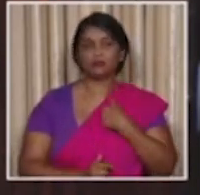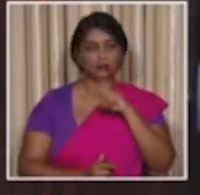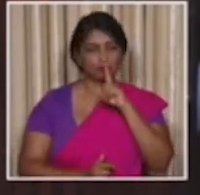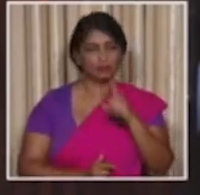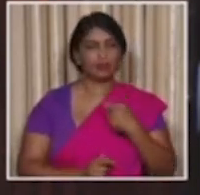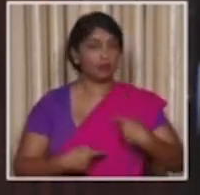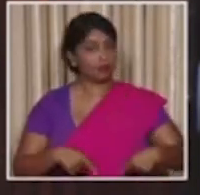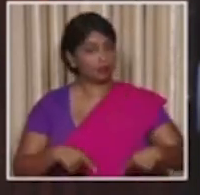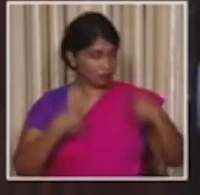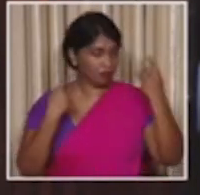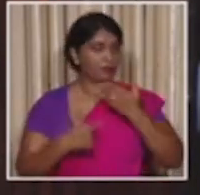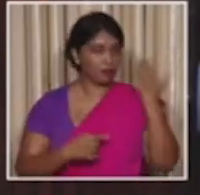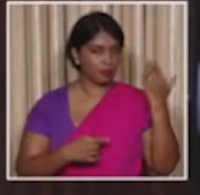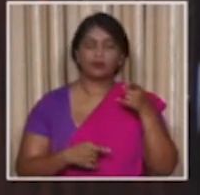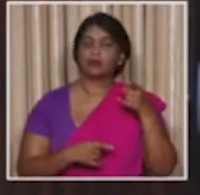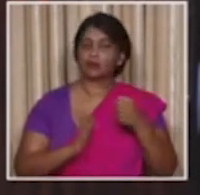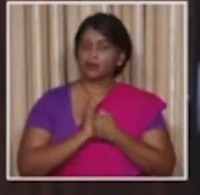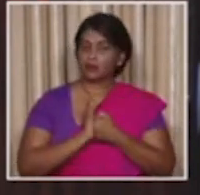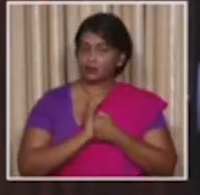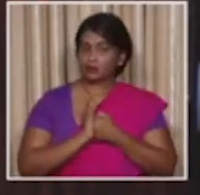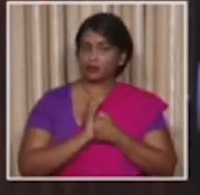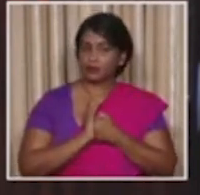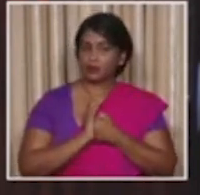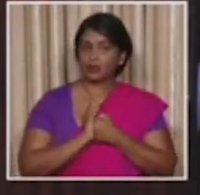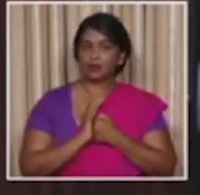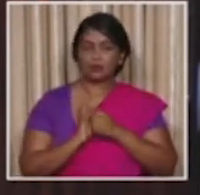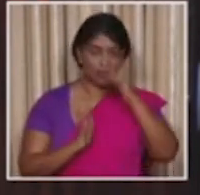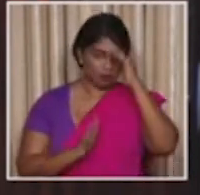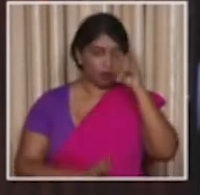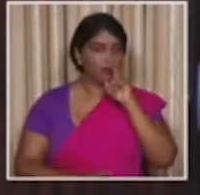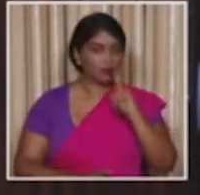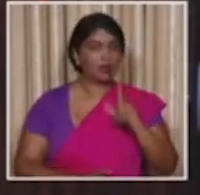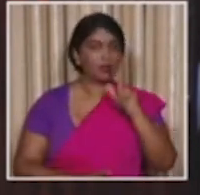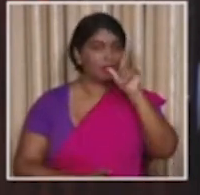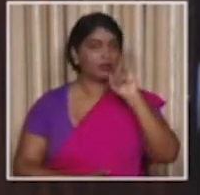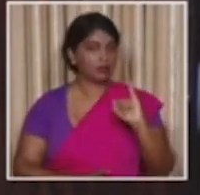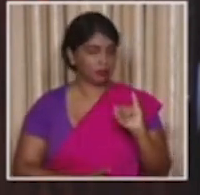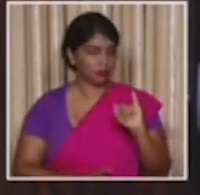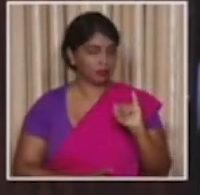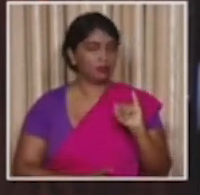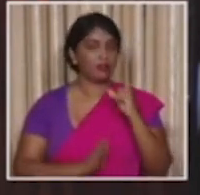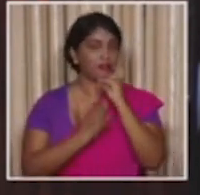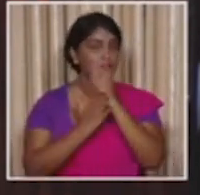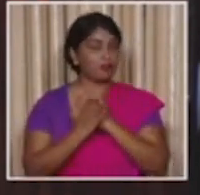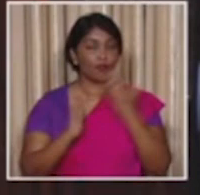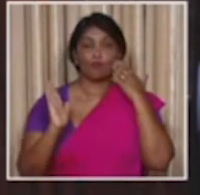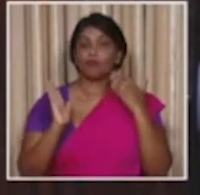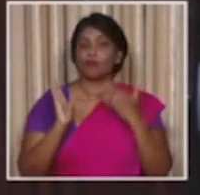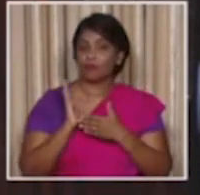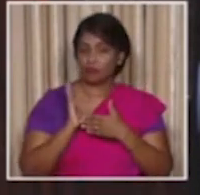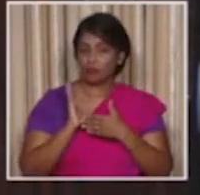මට ඕනම් තර්ක කරන්න පුළුවන් අපේ ගරු සභානායකතුමා මේ 76 වගන්තිය සම්බන්ධව